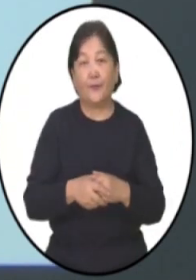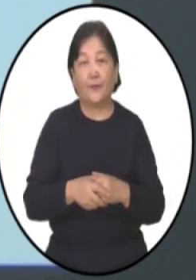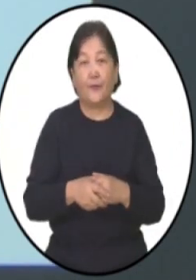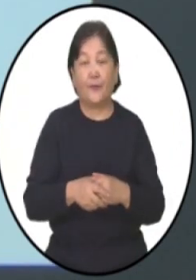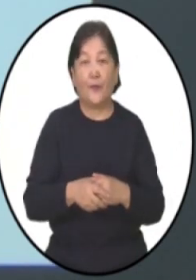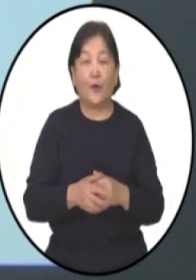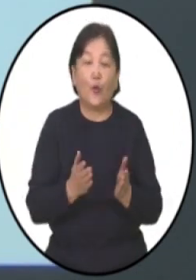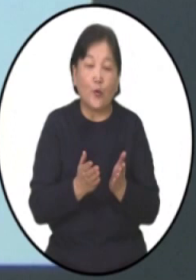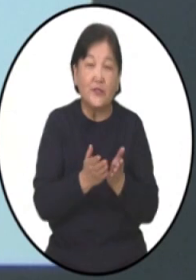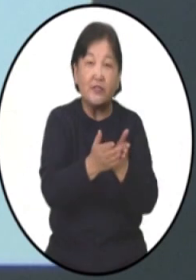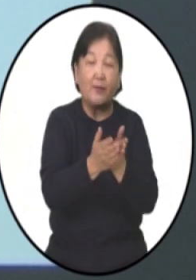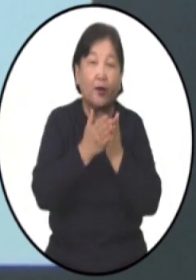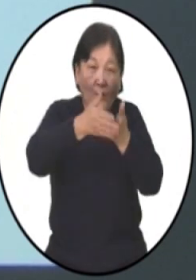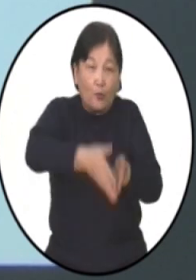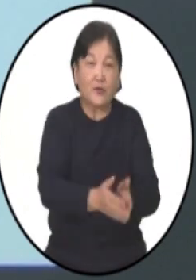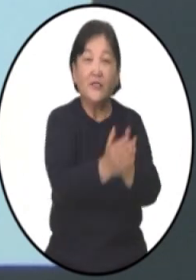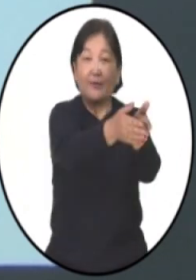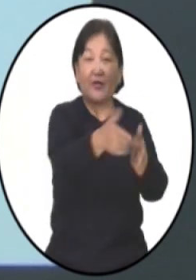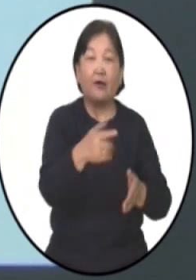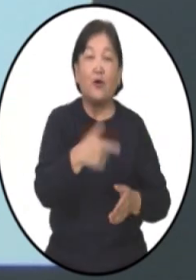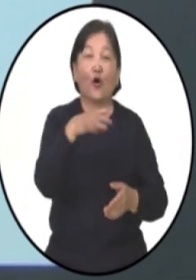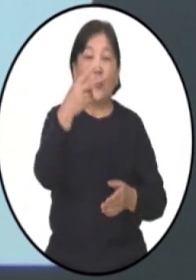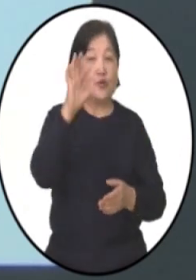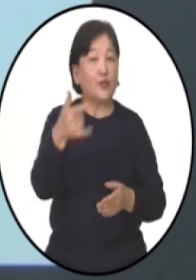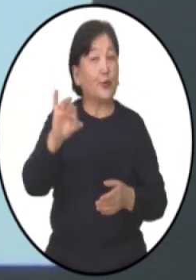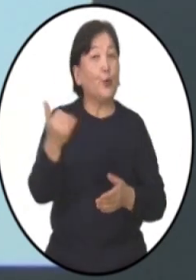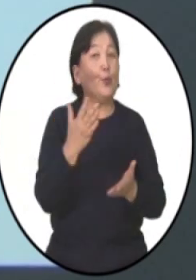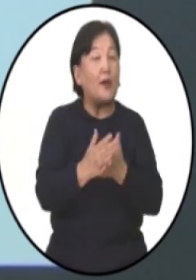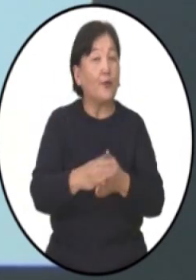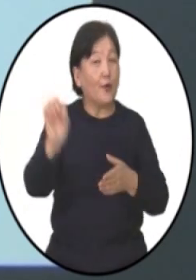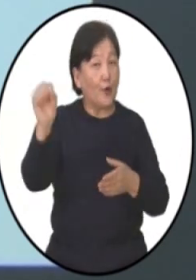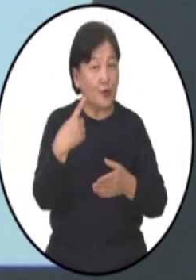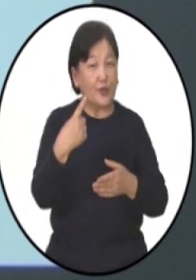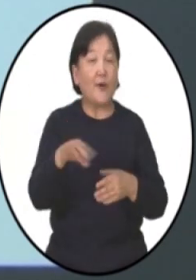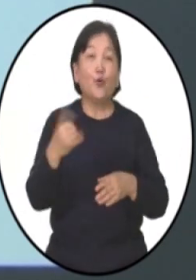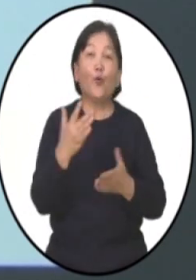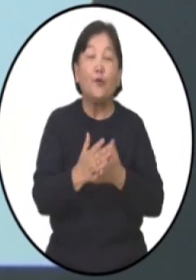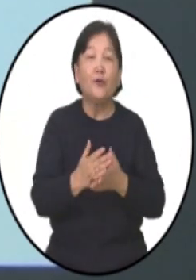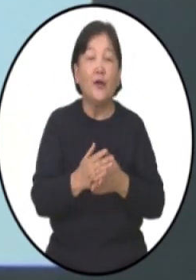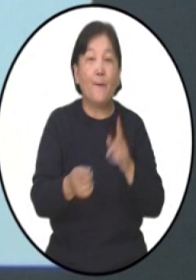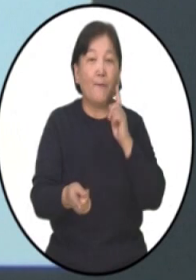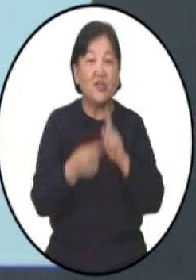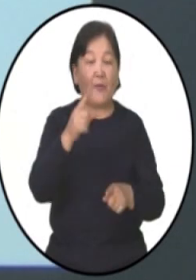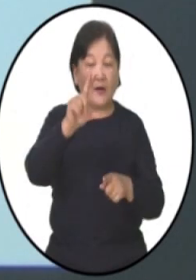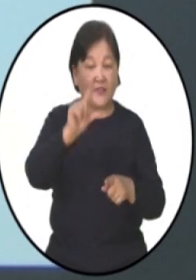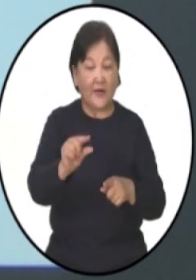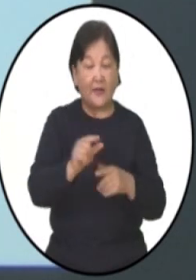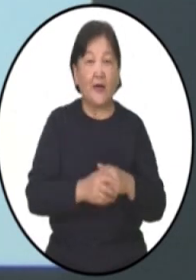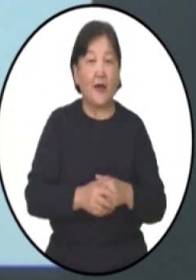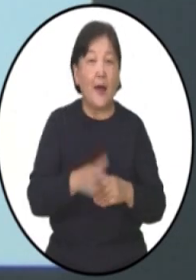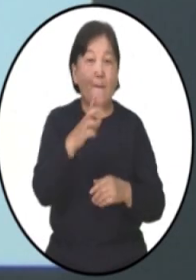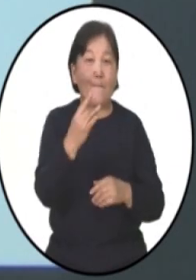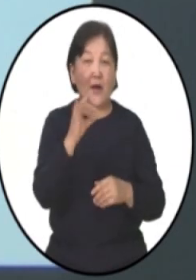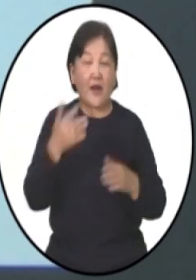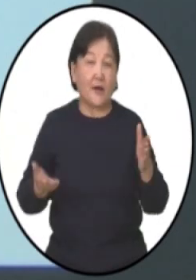За усан замын тээвэрт онцлог зүйл нь юу юм бэ? Байгаль орчин дээлтэй маш бага зардлаар бараа